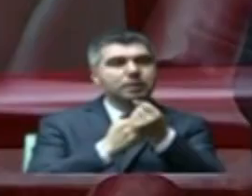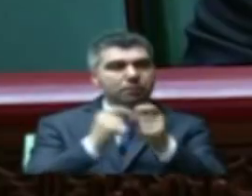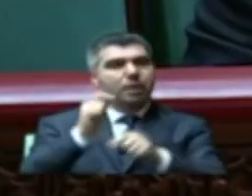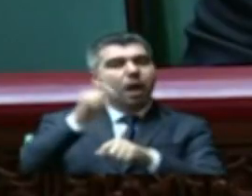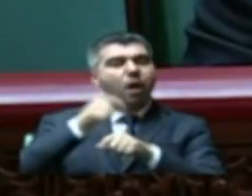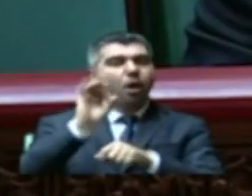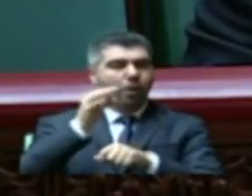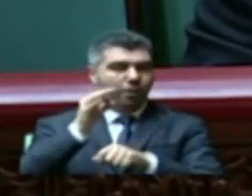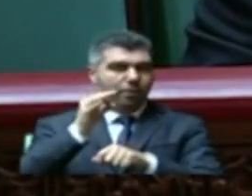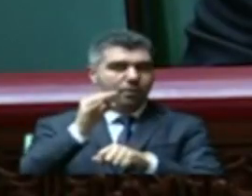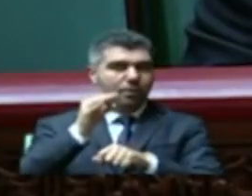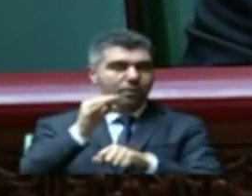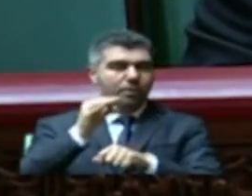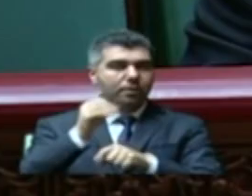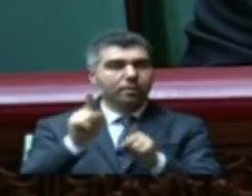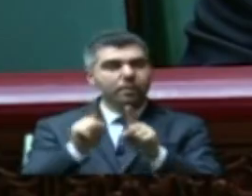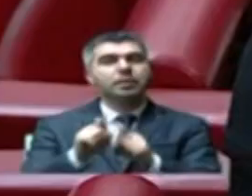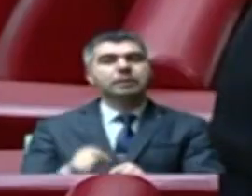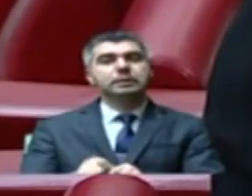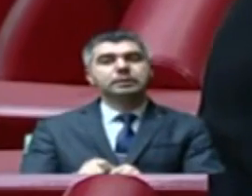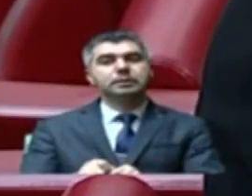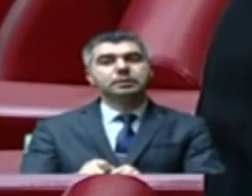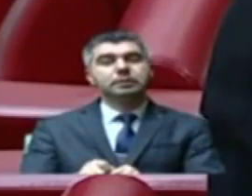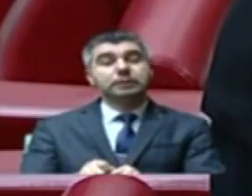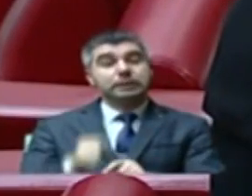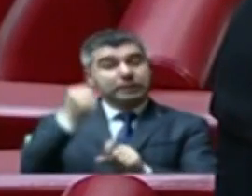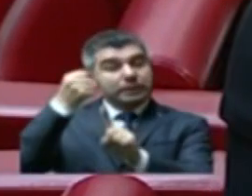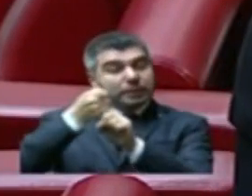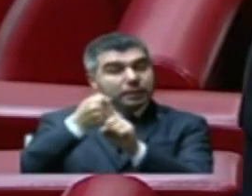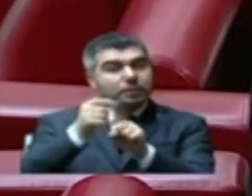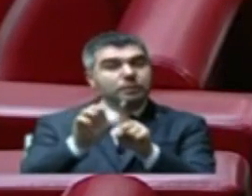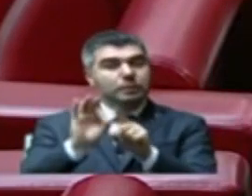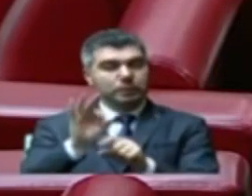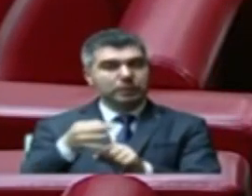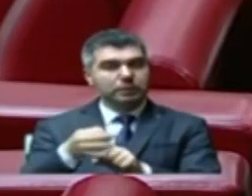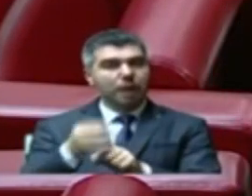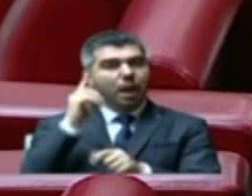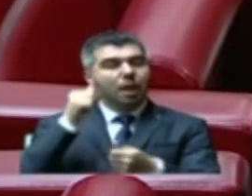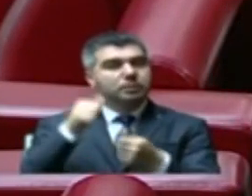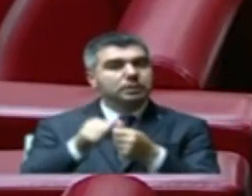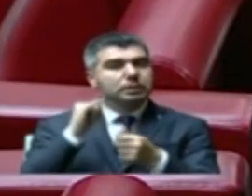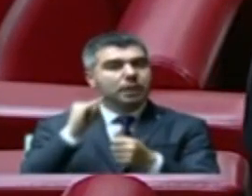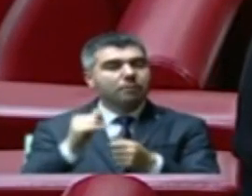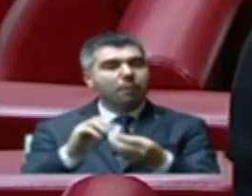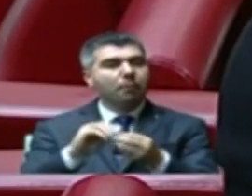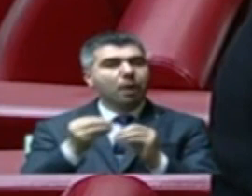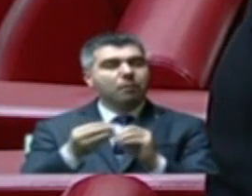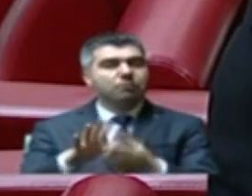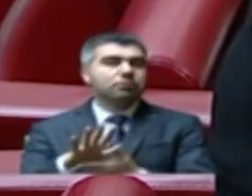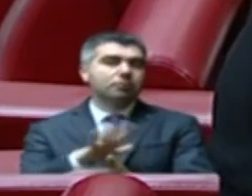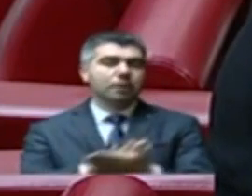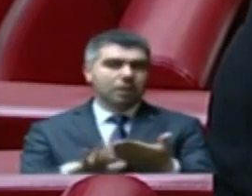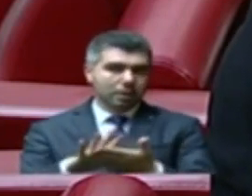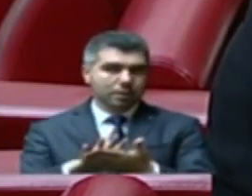القطاع، لأن فرق ما بين المقاربتين. ففي إطار هذه العملية ديال التطوير طبعا نستحضر الإشكاليات. ثم كتعرفوا أن